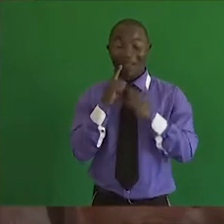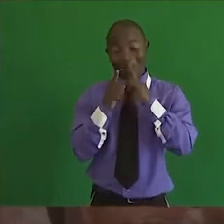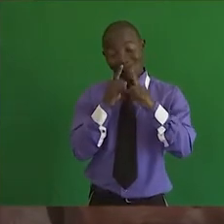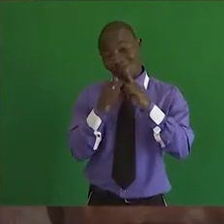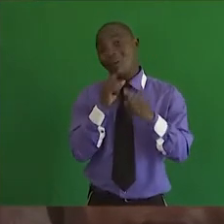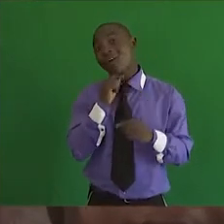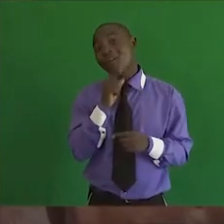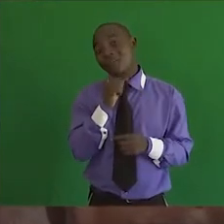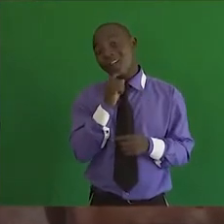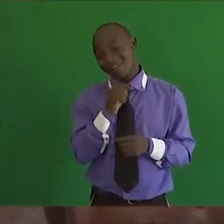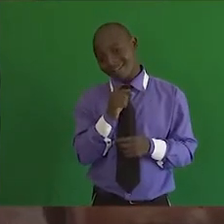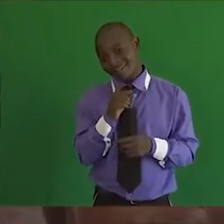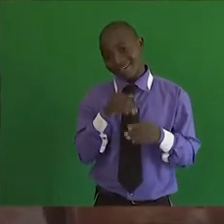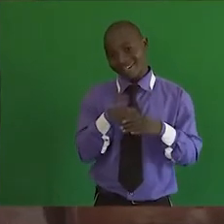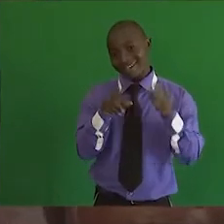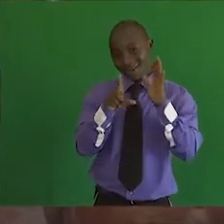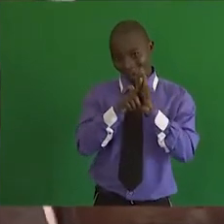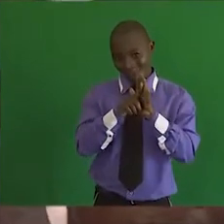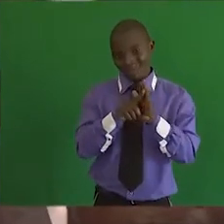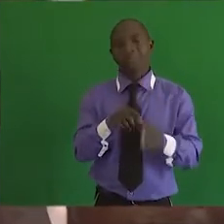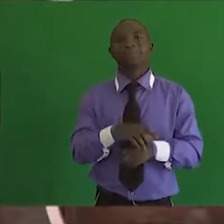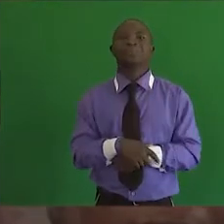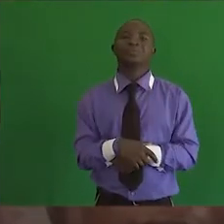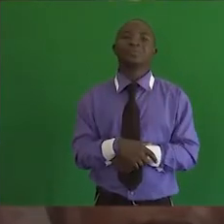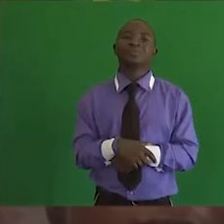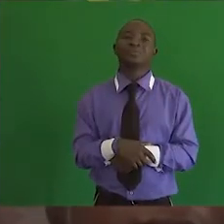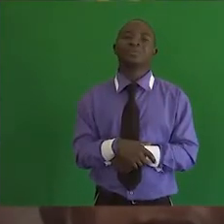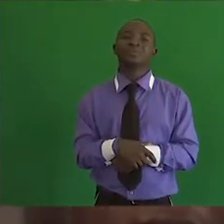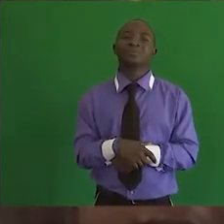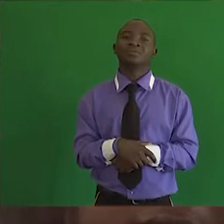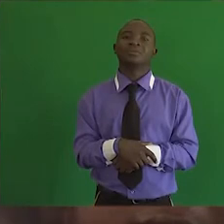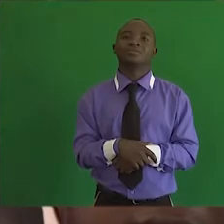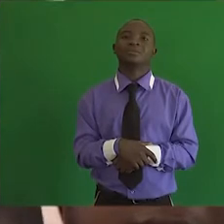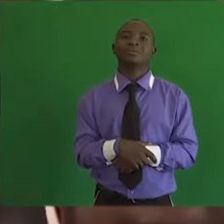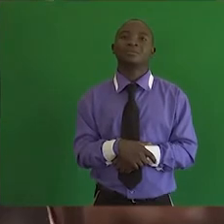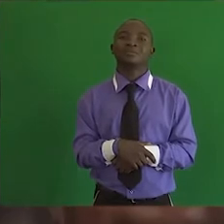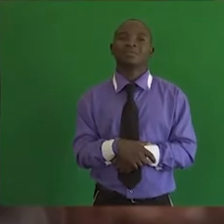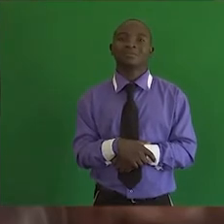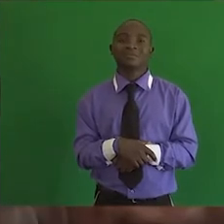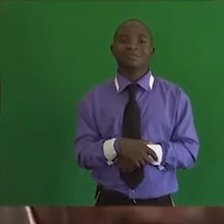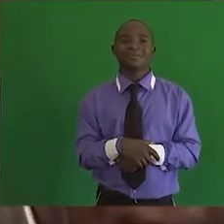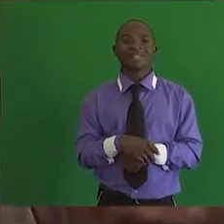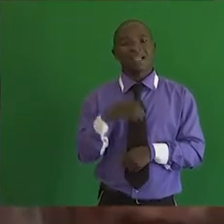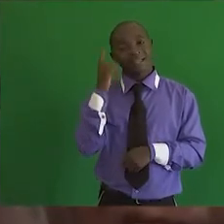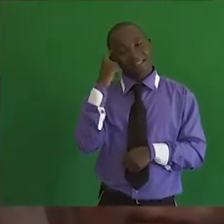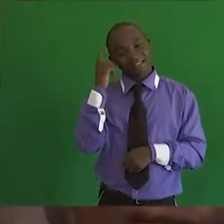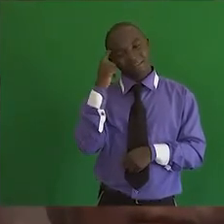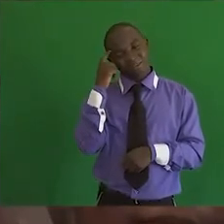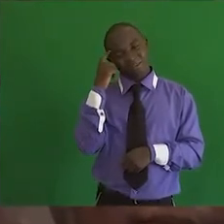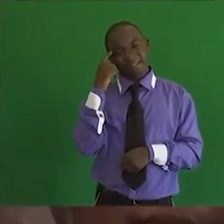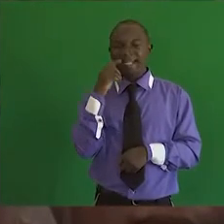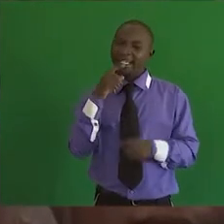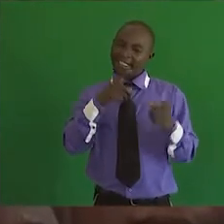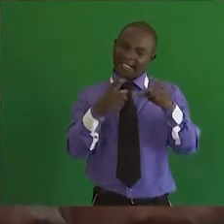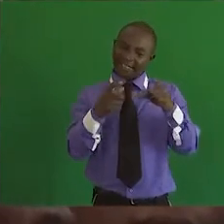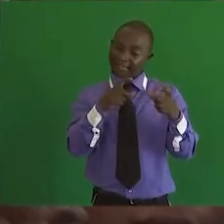watatu. Zvabva ipapo kana zvakuzoti zvakuya wanhu varorana. Chinoitika ndeche kuti isu